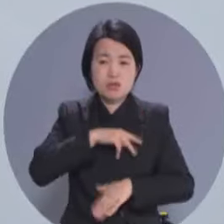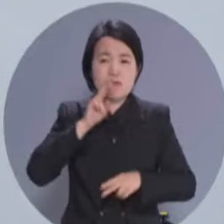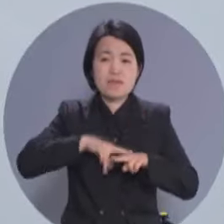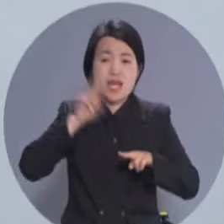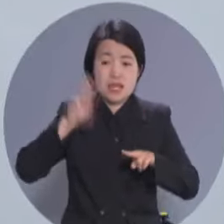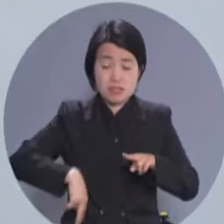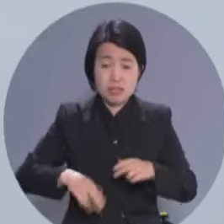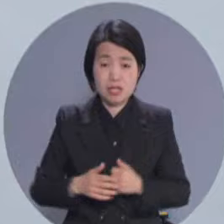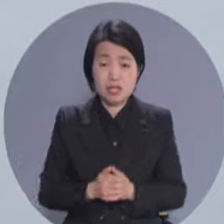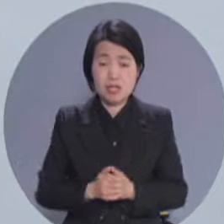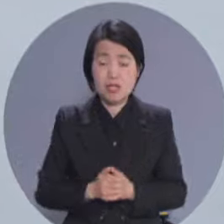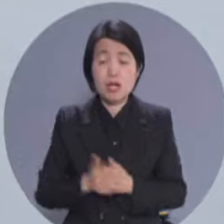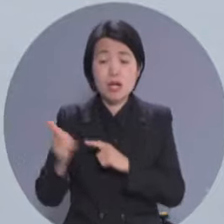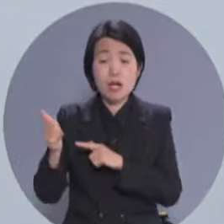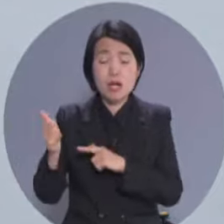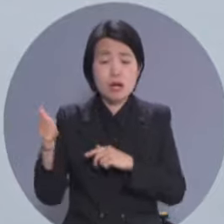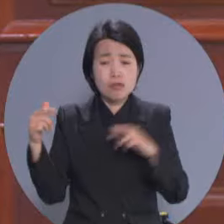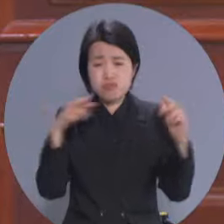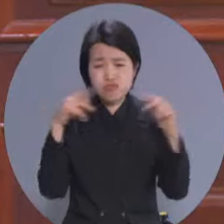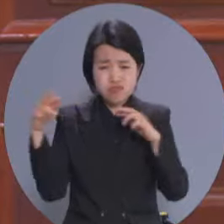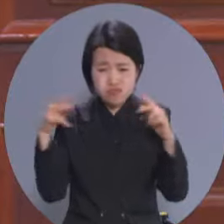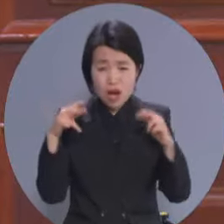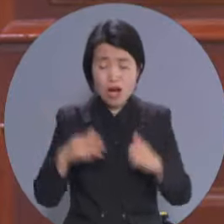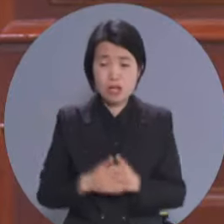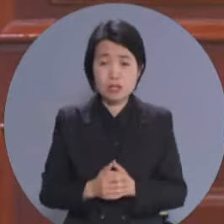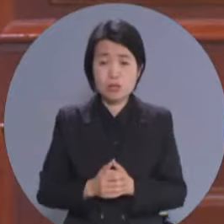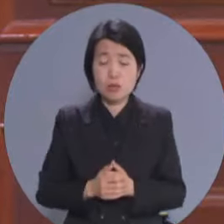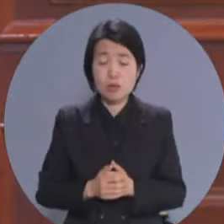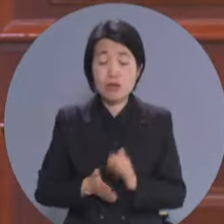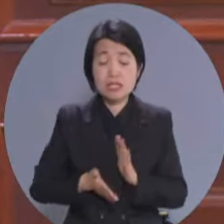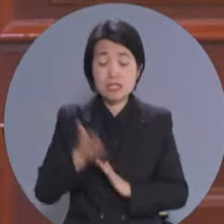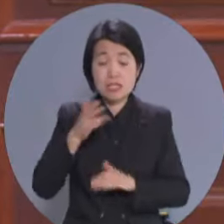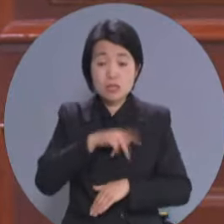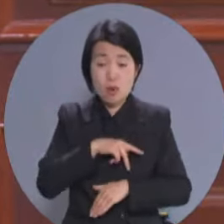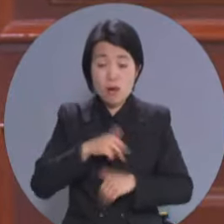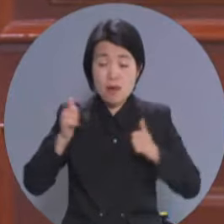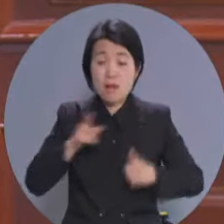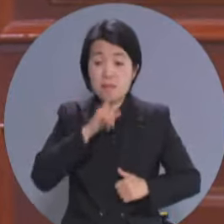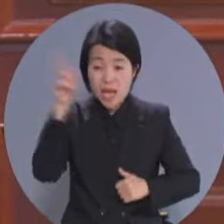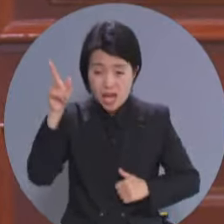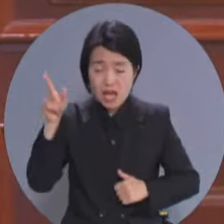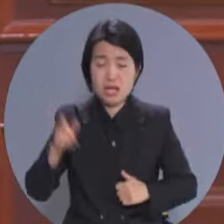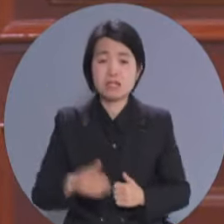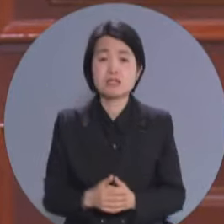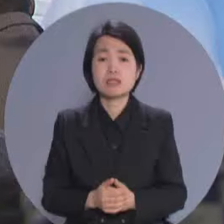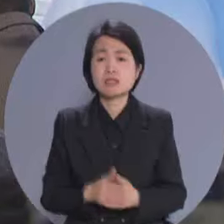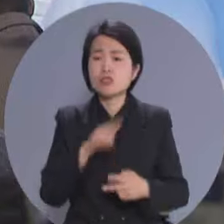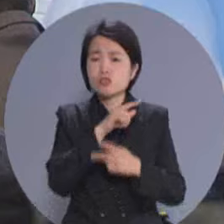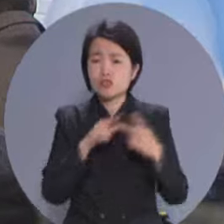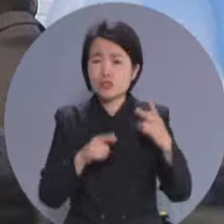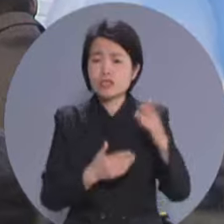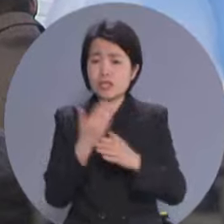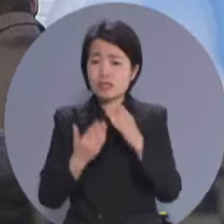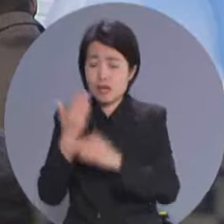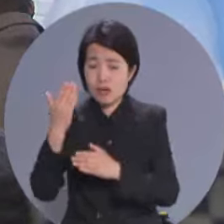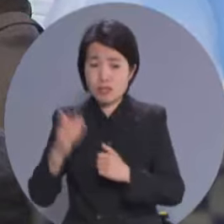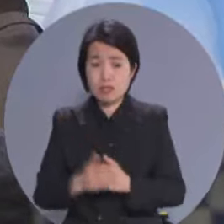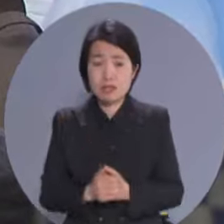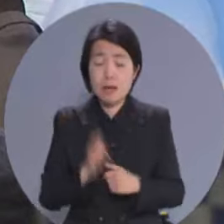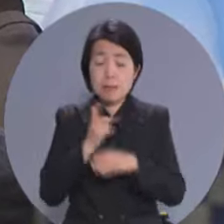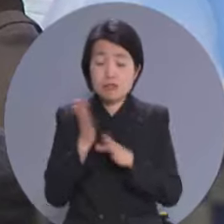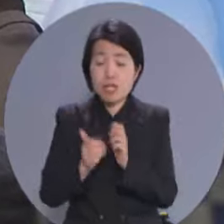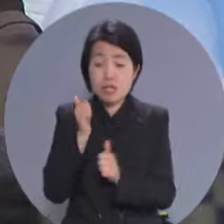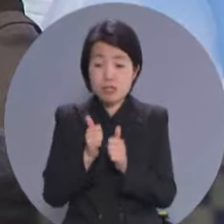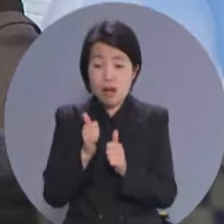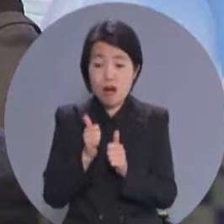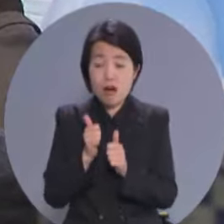신성식 후보의 강한 비판과 일부 순천시의원의 법적 대응을 예고한 작심 발언까지. 본격적인 민주당